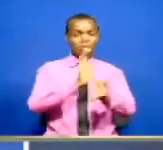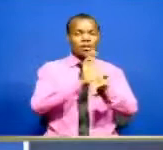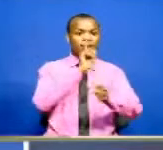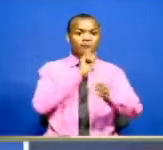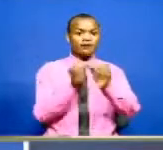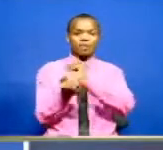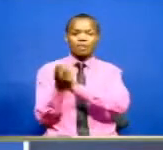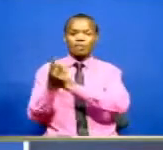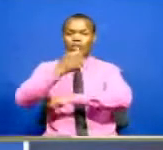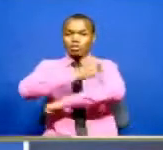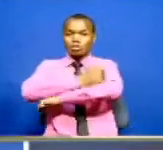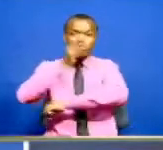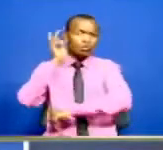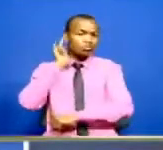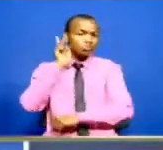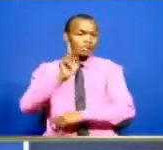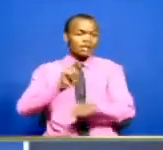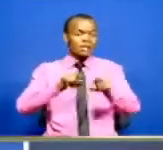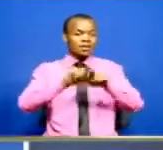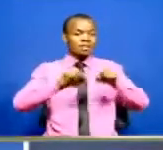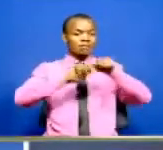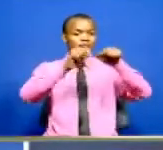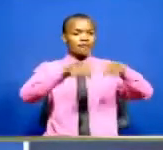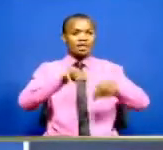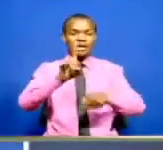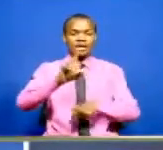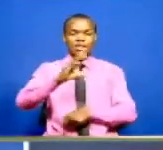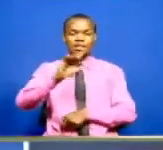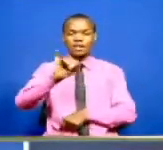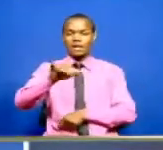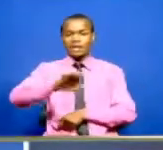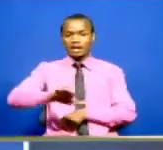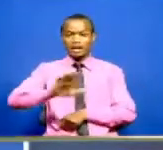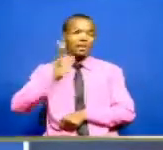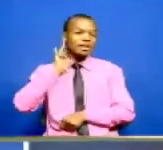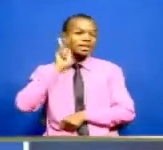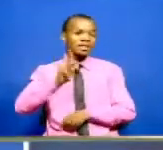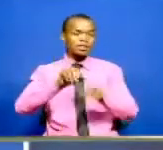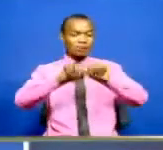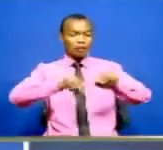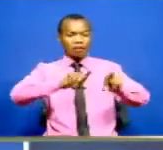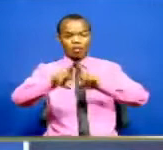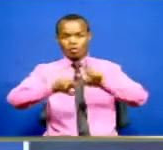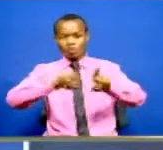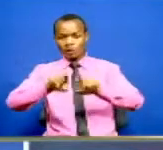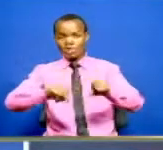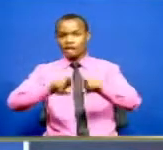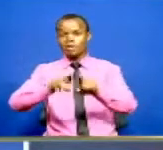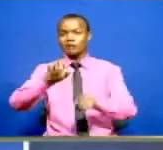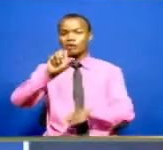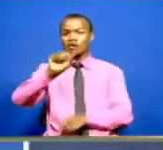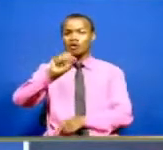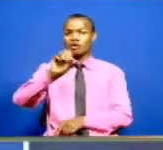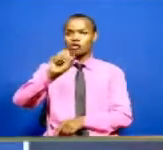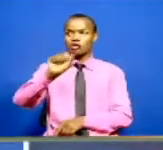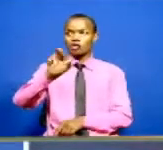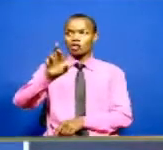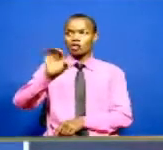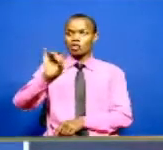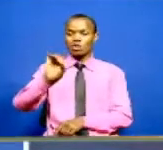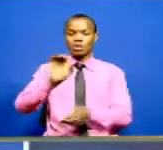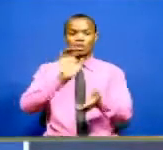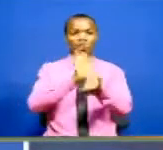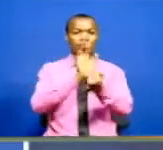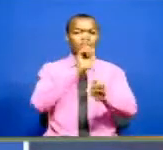ya Kisii na kupelekwa katika afisi za idara ya upelelezi mjini Kisii kuhojiwa, ilhali Osoro alikamatwa akiingia katika uwanja wa